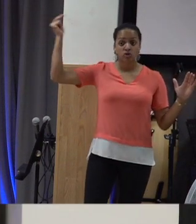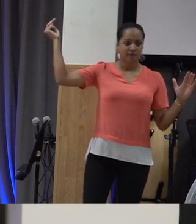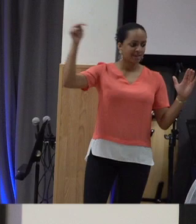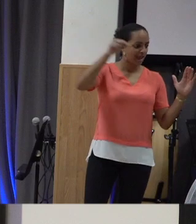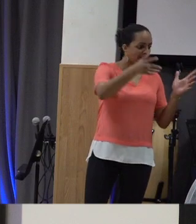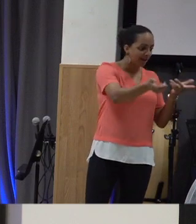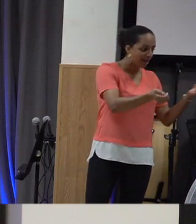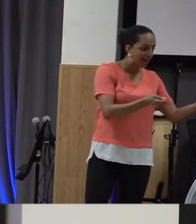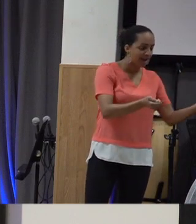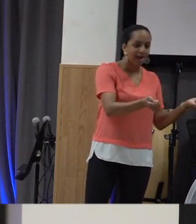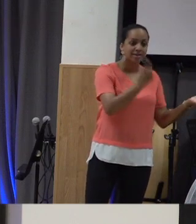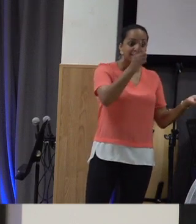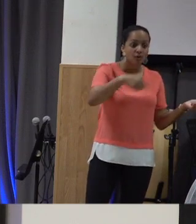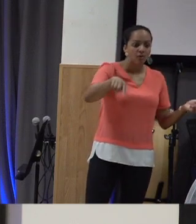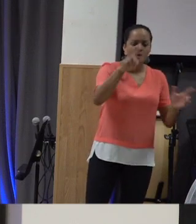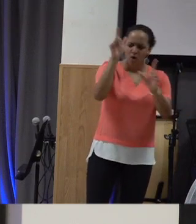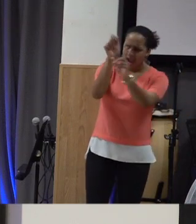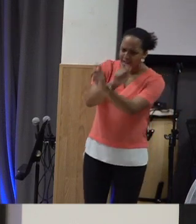de l'honneur dans ta maison, du respect.